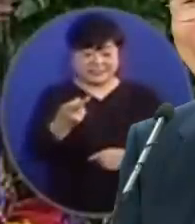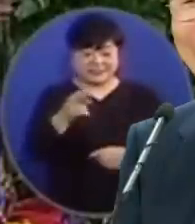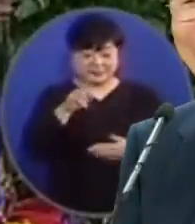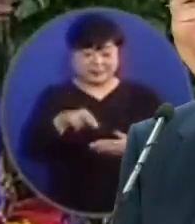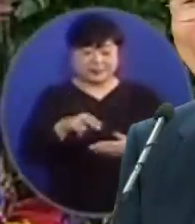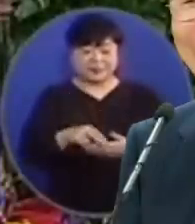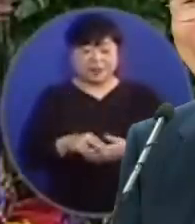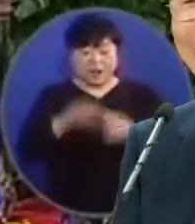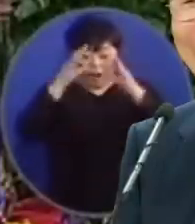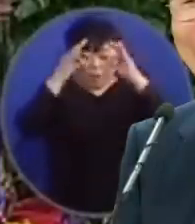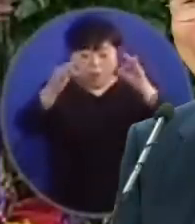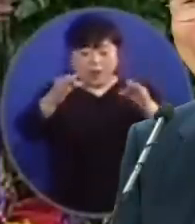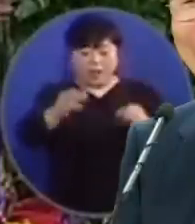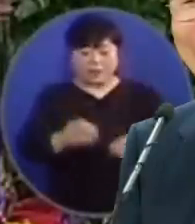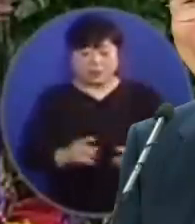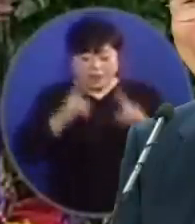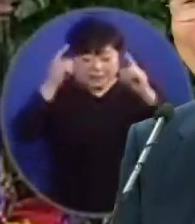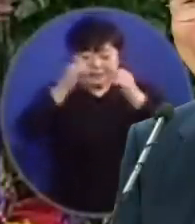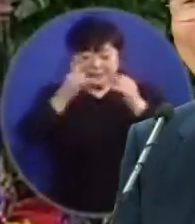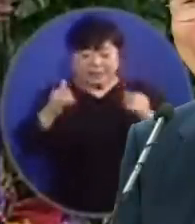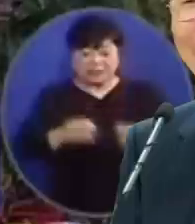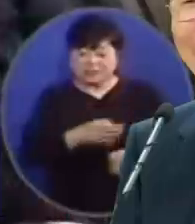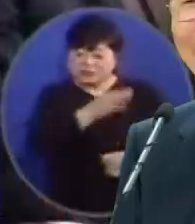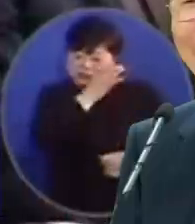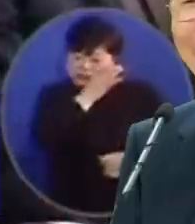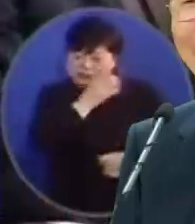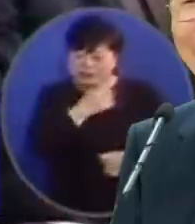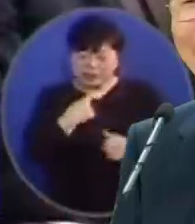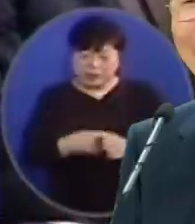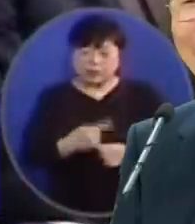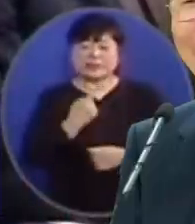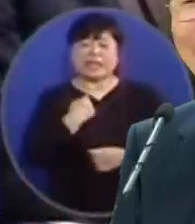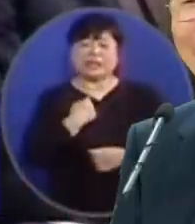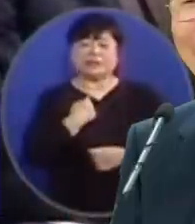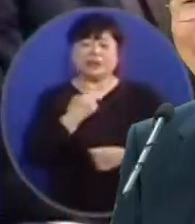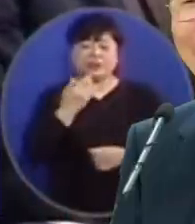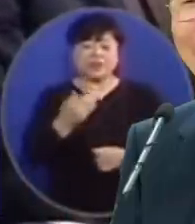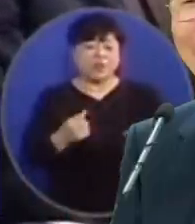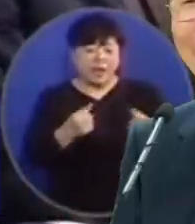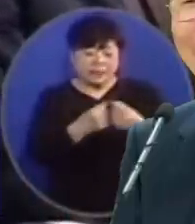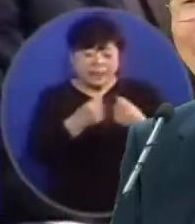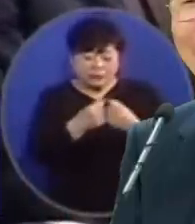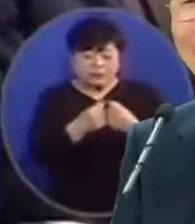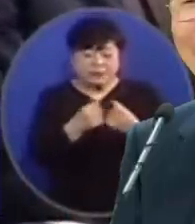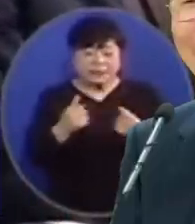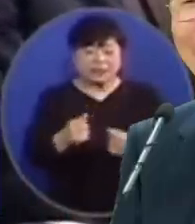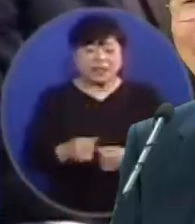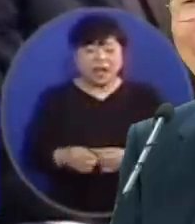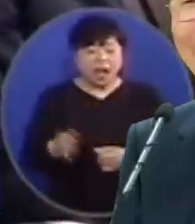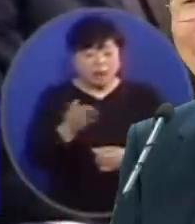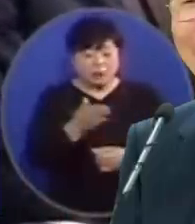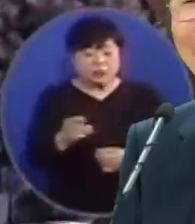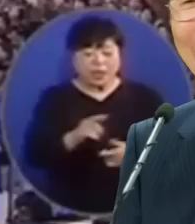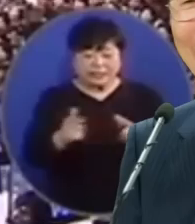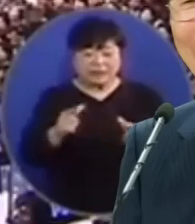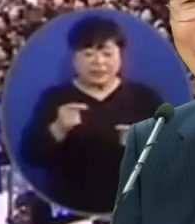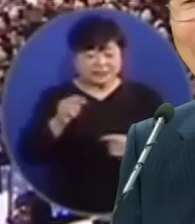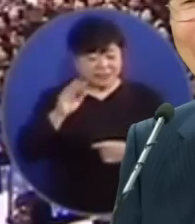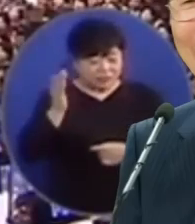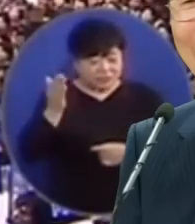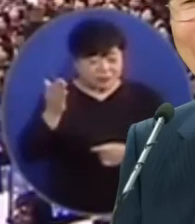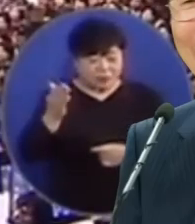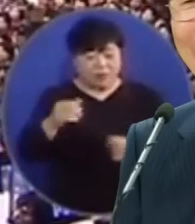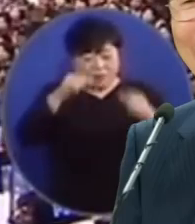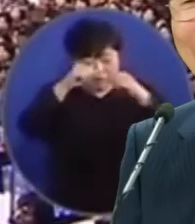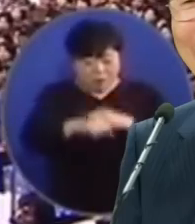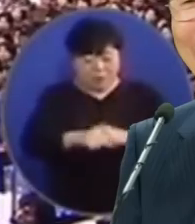읽어보십시다. 보라, 내게 노하던 자들이 수치와 욕을 당할 것이요 너와 다투는 자들이 아무것도 아닌 것 같이 될